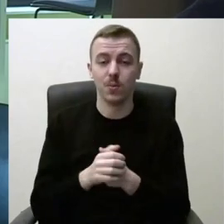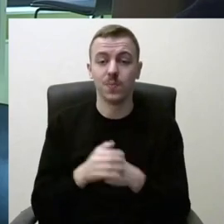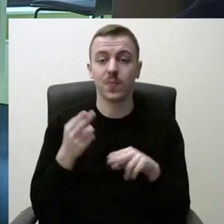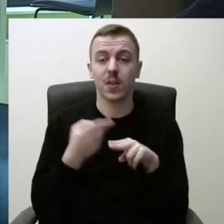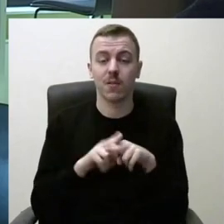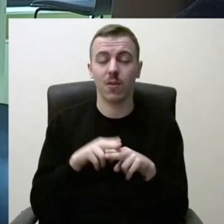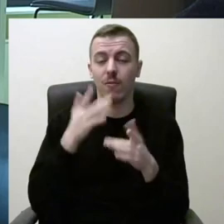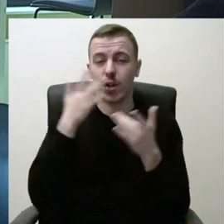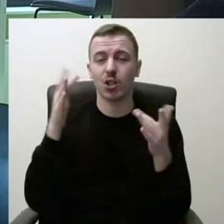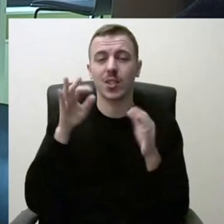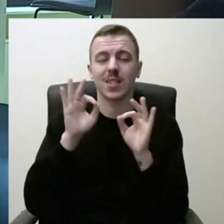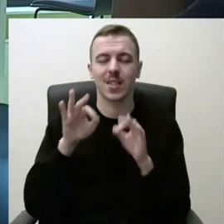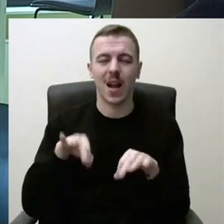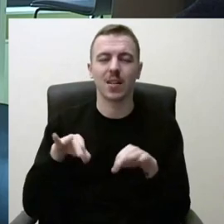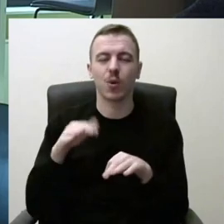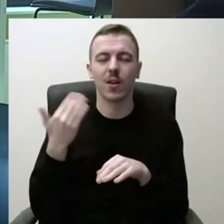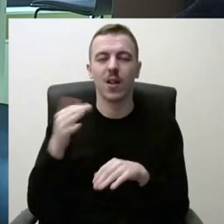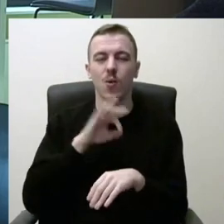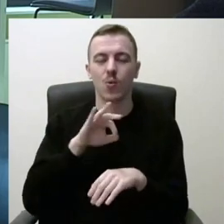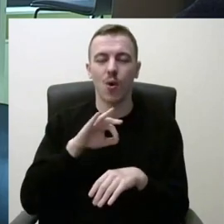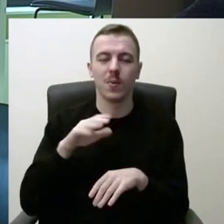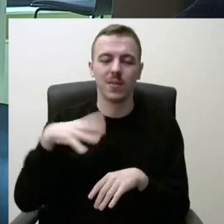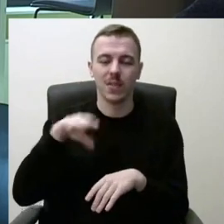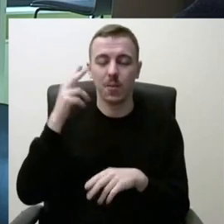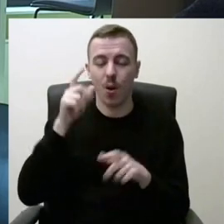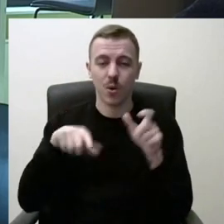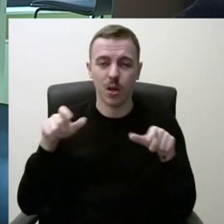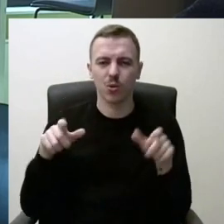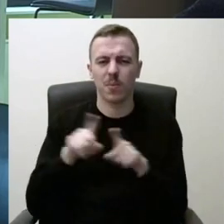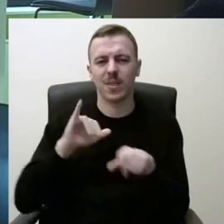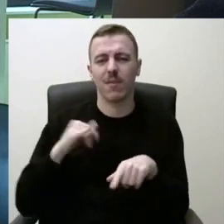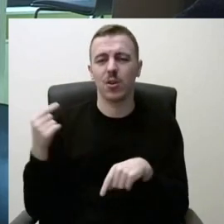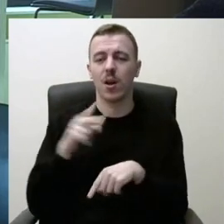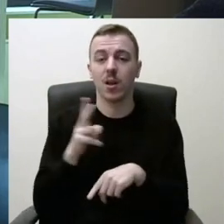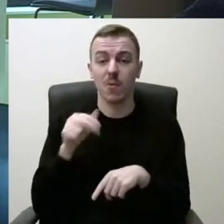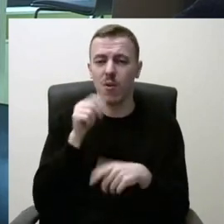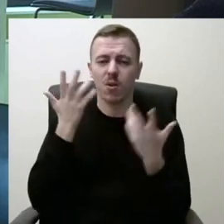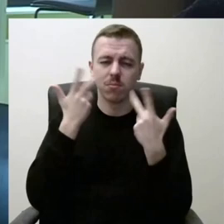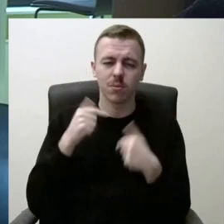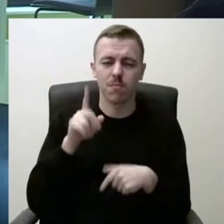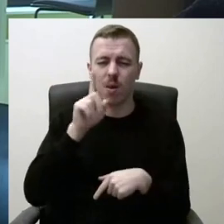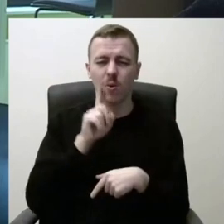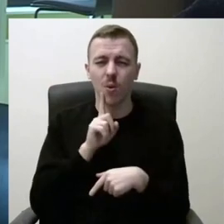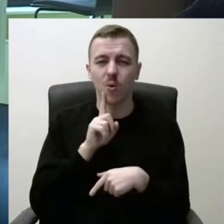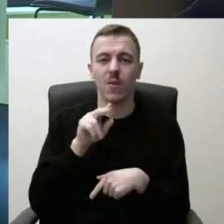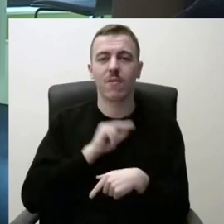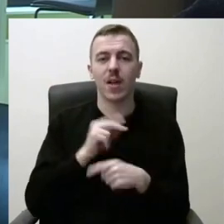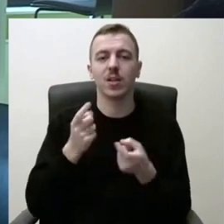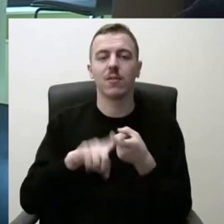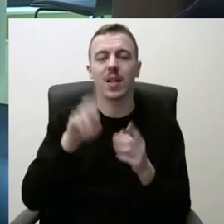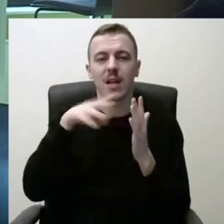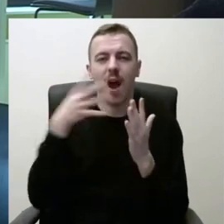naudojamas miestiečių ir miesto svečių, jeigu jisai bus komfortiškas, patogus, veikiantis pagal